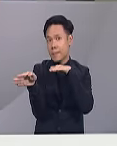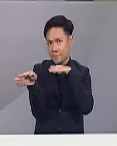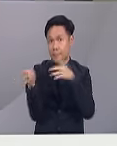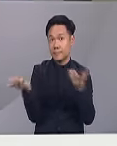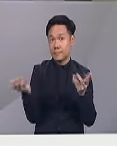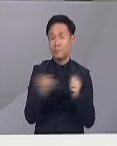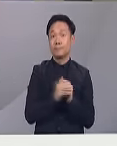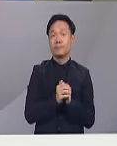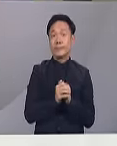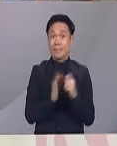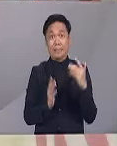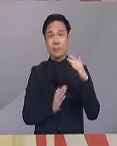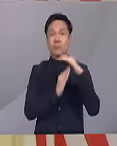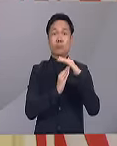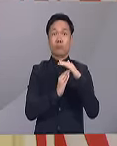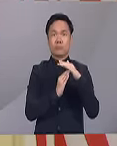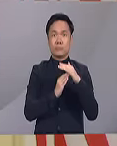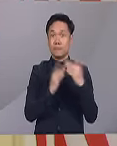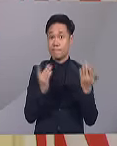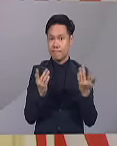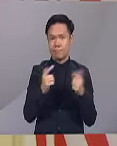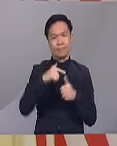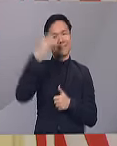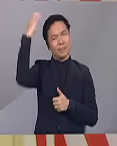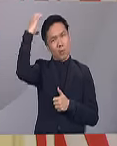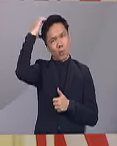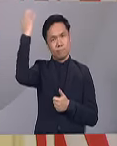kampung tertinggi adalah Selangor,